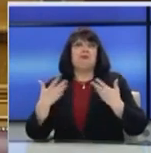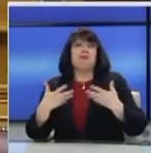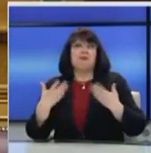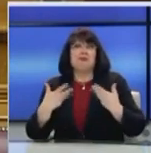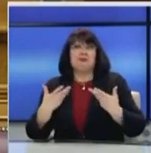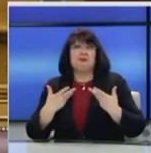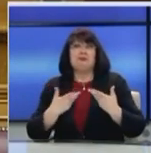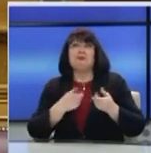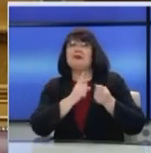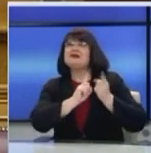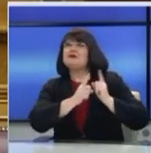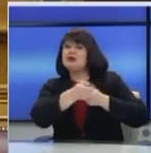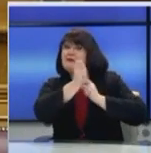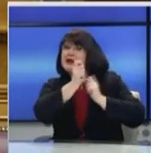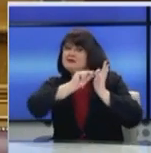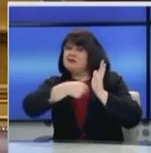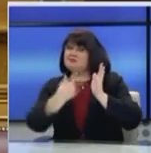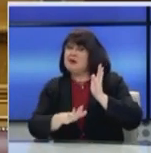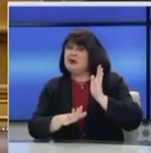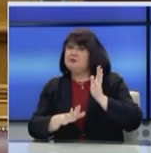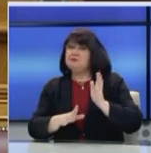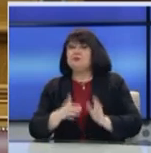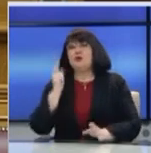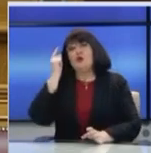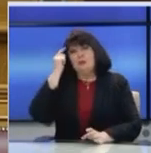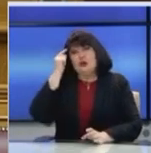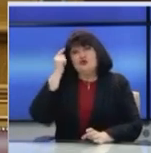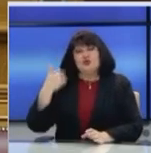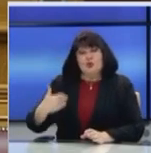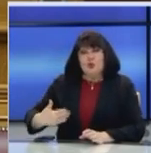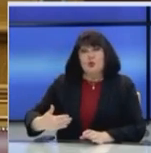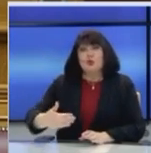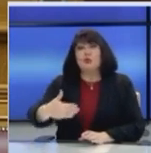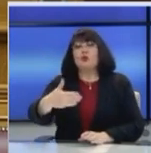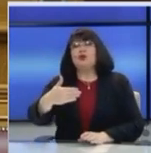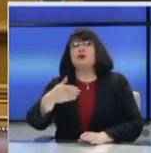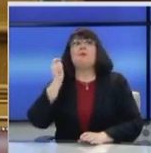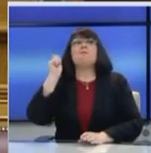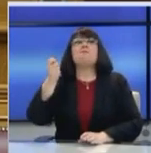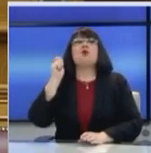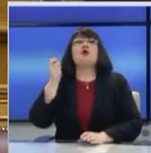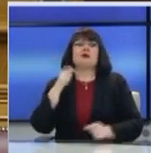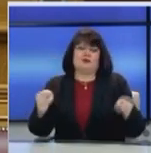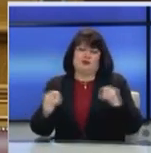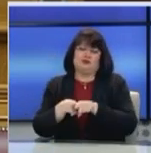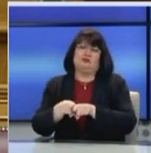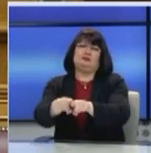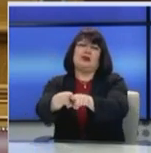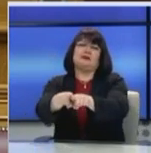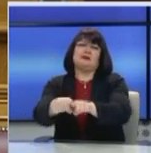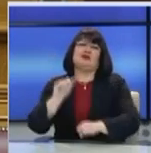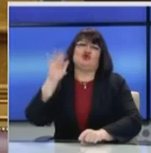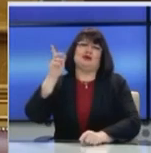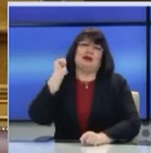για την υπογραφή της Συμφωνίας των Πρεσπών, σημαίνει ότι τουλάχιστον για μεγάλο χρονικό διάστημα υπήρξε και πολιτικό σας συνοδοιπόρος στα θέματα